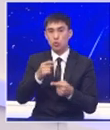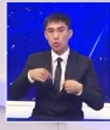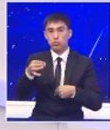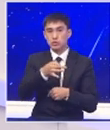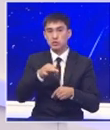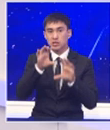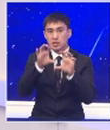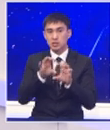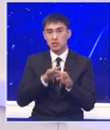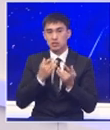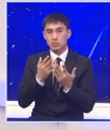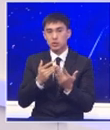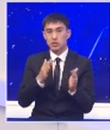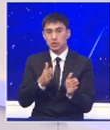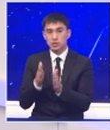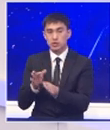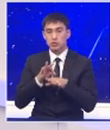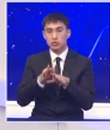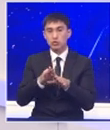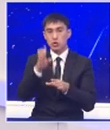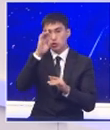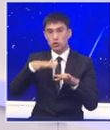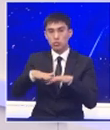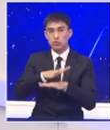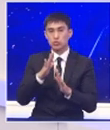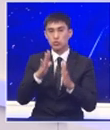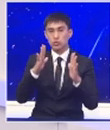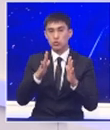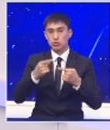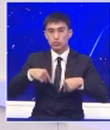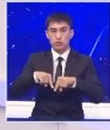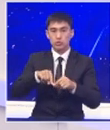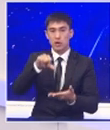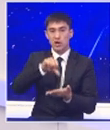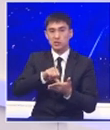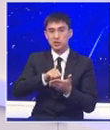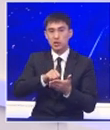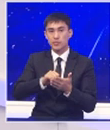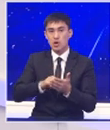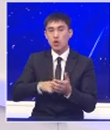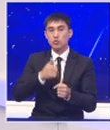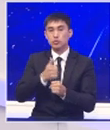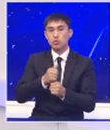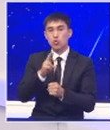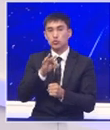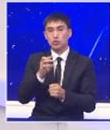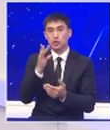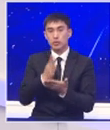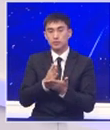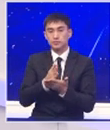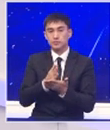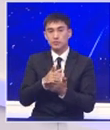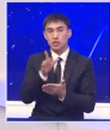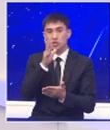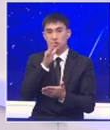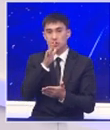заң талаптарына сәйкес өтті. Ел болашағы үшін үлкен үрдіске ұйымшылдықпен қатысқан көш басында көксулықтар да бар. Жасы